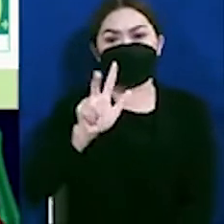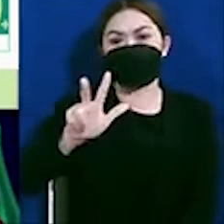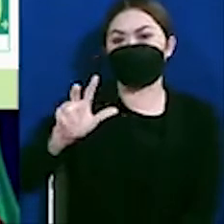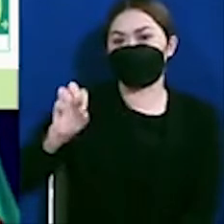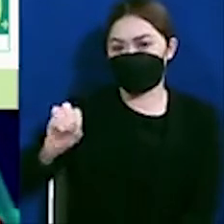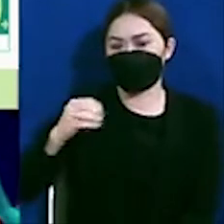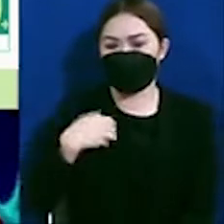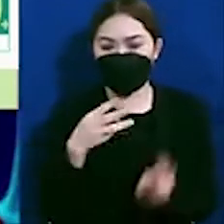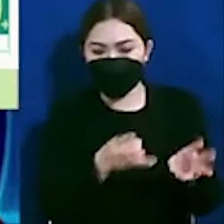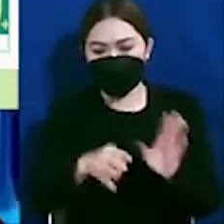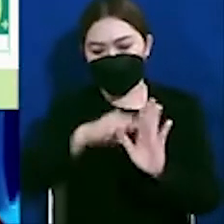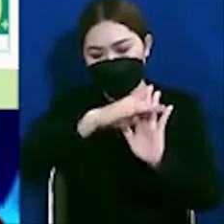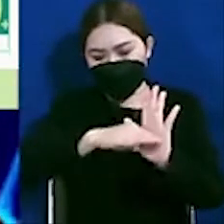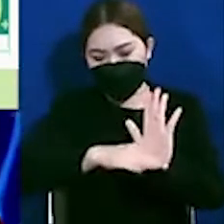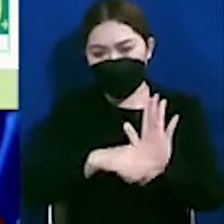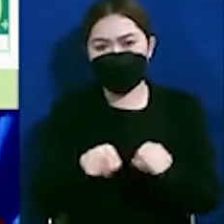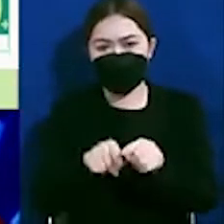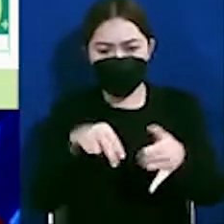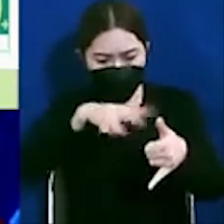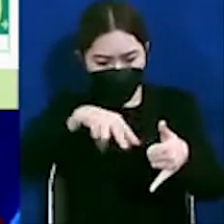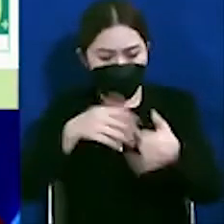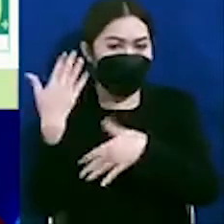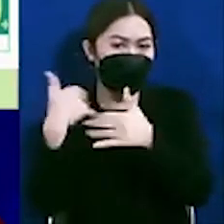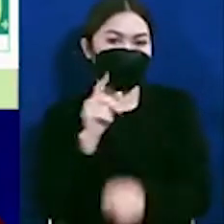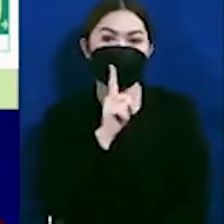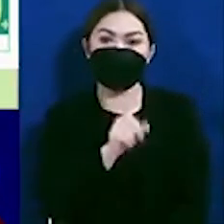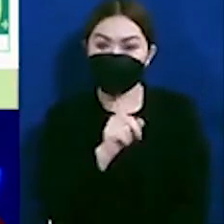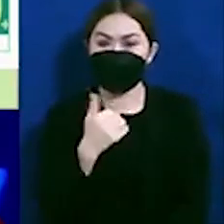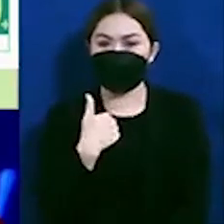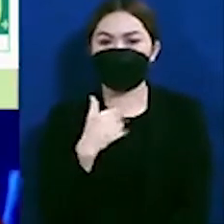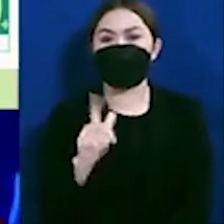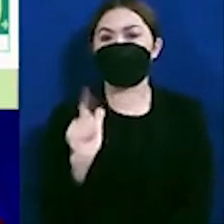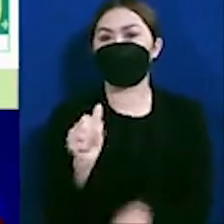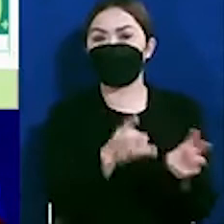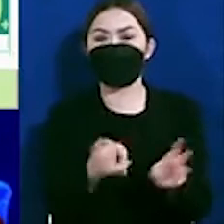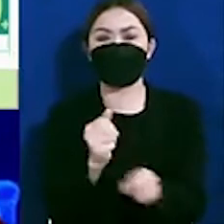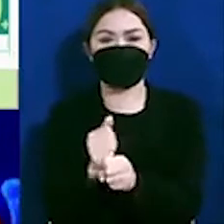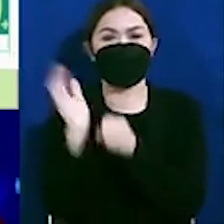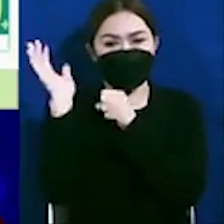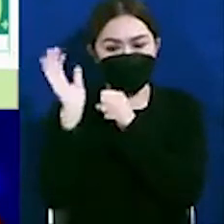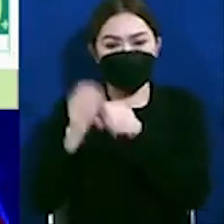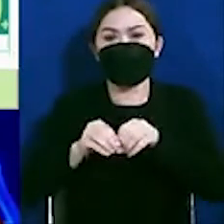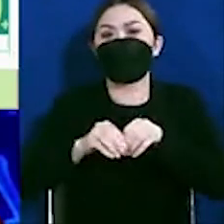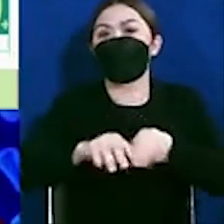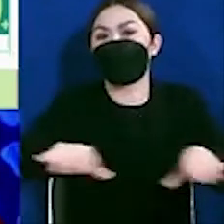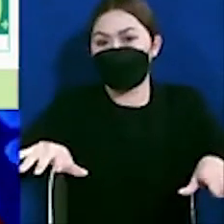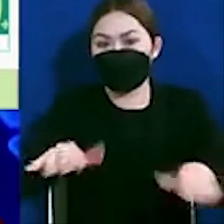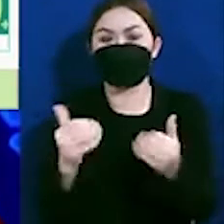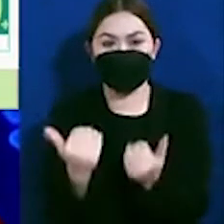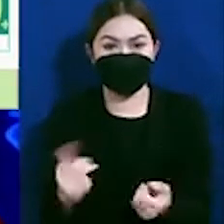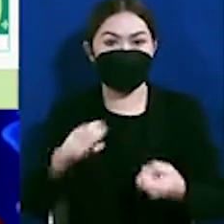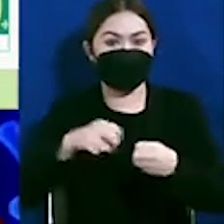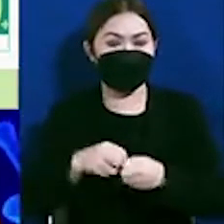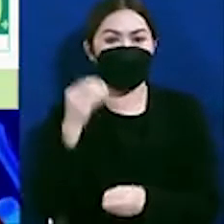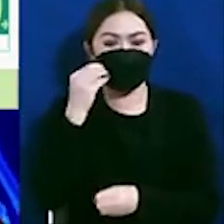นะครับก็จะมีกระบวนการที่เหมือนกับคัดกรองซักประวัตินะครับอันนี้ก็เป็นหลักการที่คงขออนุญาตนำเรียนพี่น้องประชาชนถึงเรื่อง